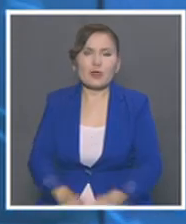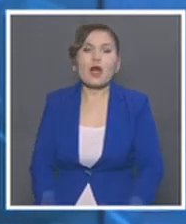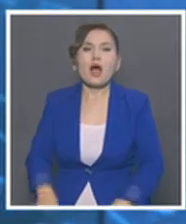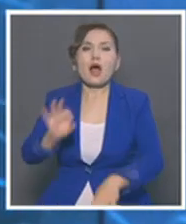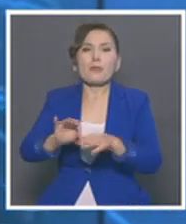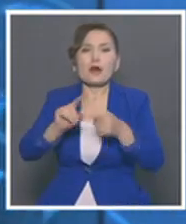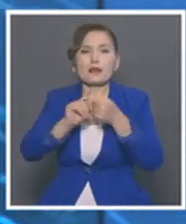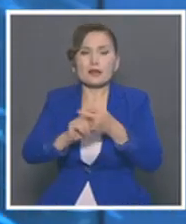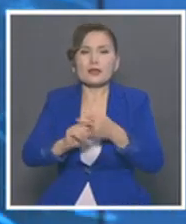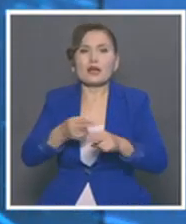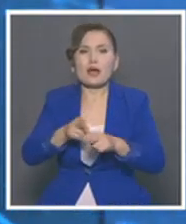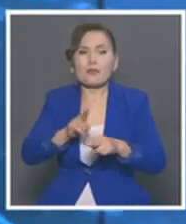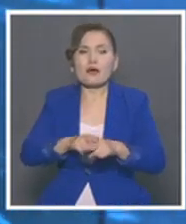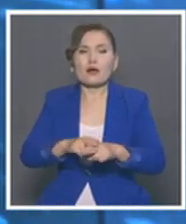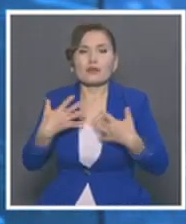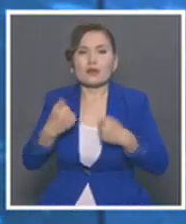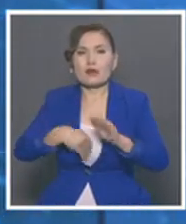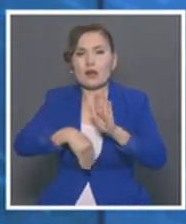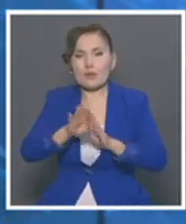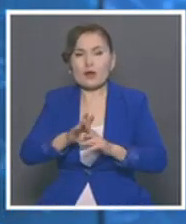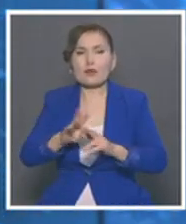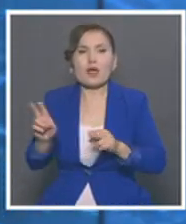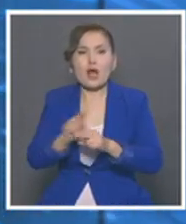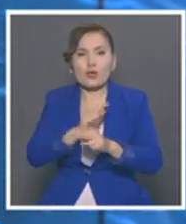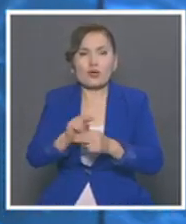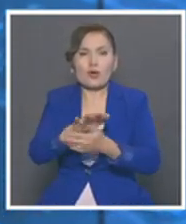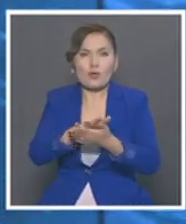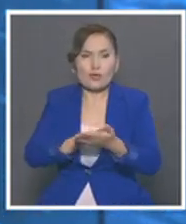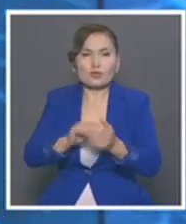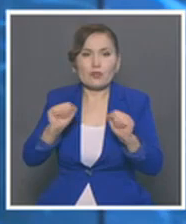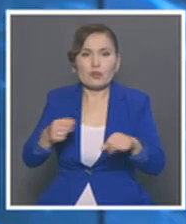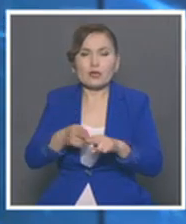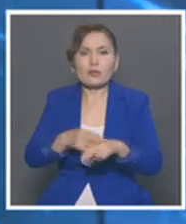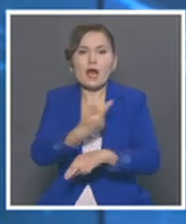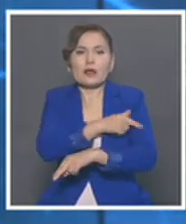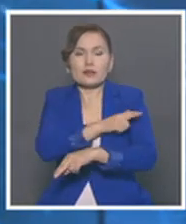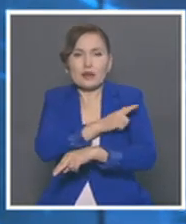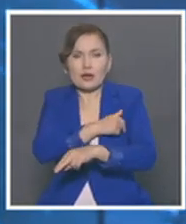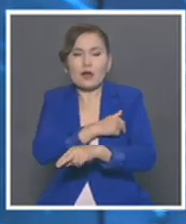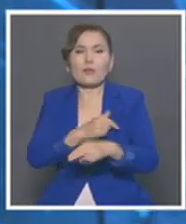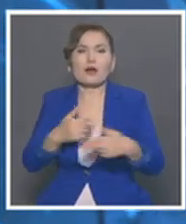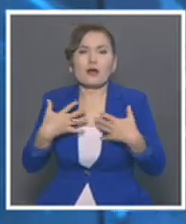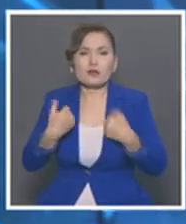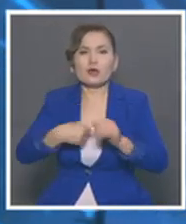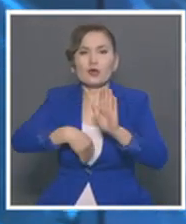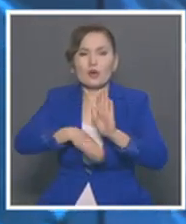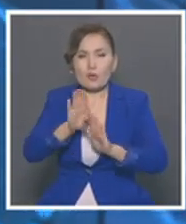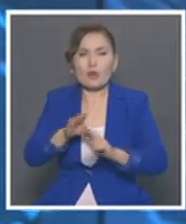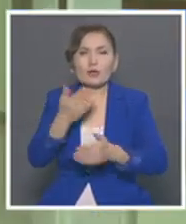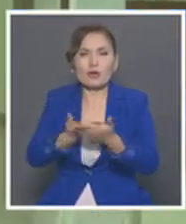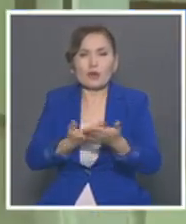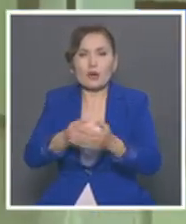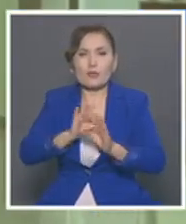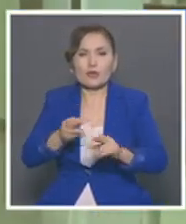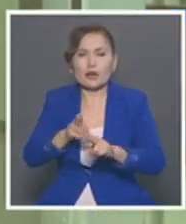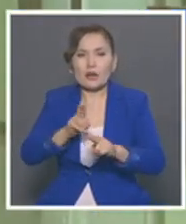Сондай ақ коронавирустан жазылғандар оңалту тәсілдерін үйде де орындай алады. Дәрігерлер толық сауығып шығудың бірнеше жолын айтты.